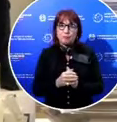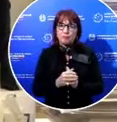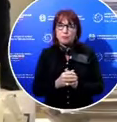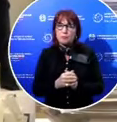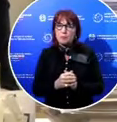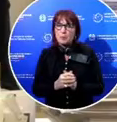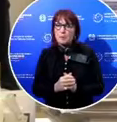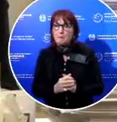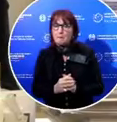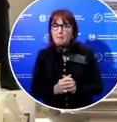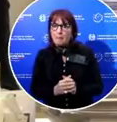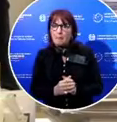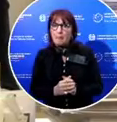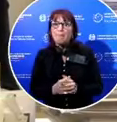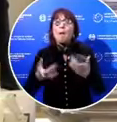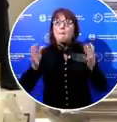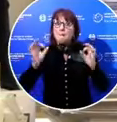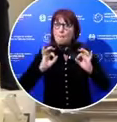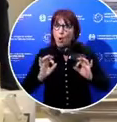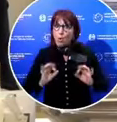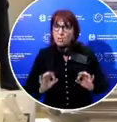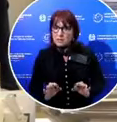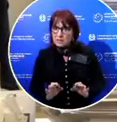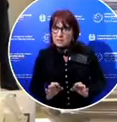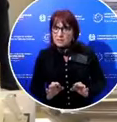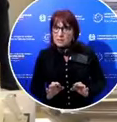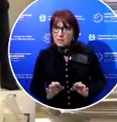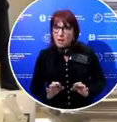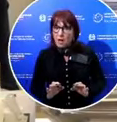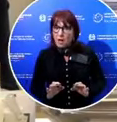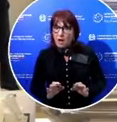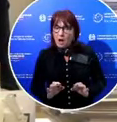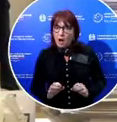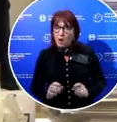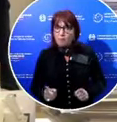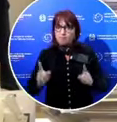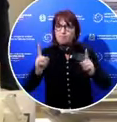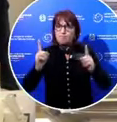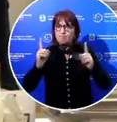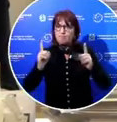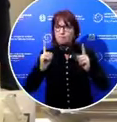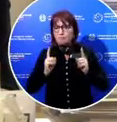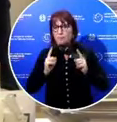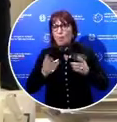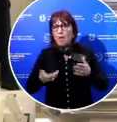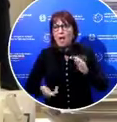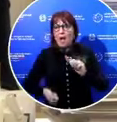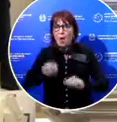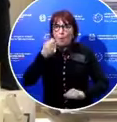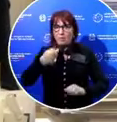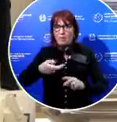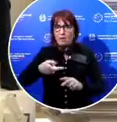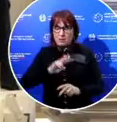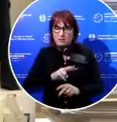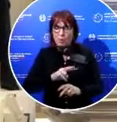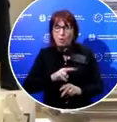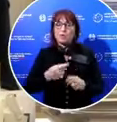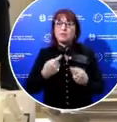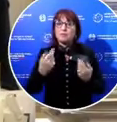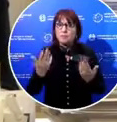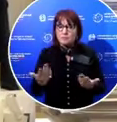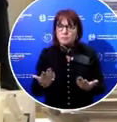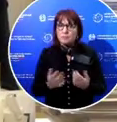inducendo le forze di polizia ad innalzare ulteriormente il livello della risposta. Ne è scaturita una serie